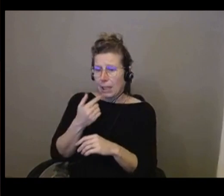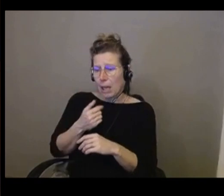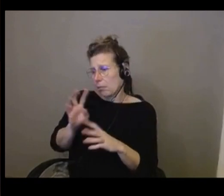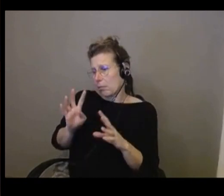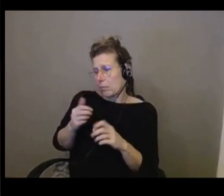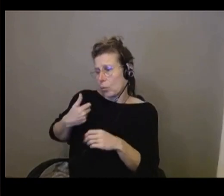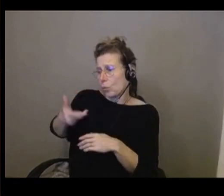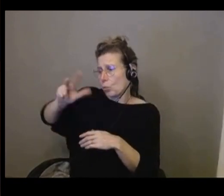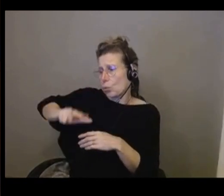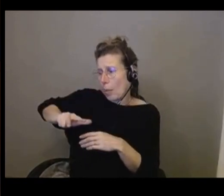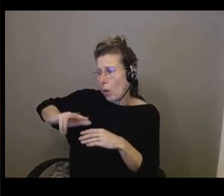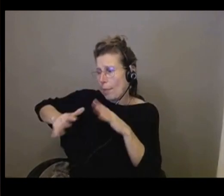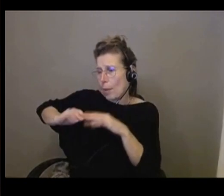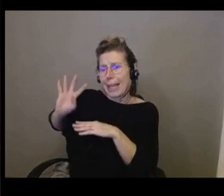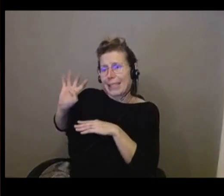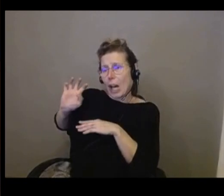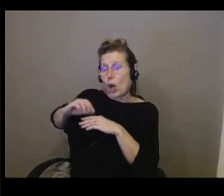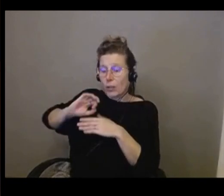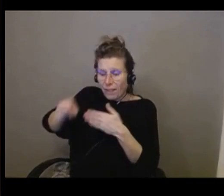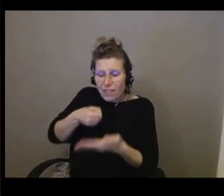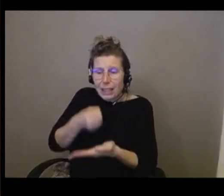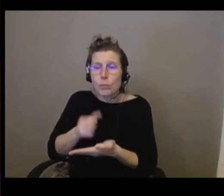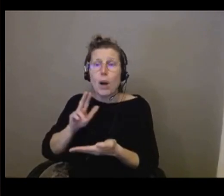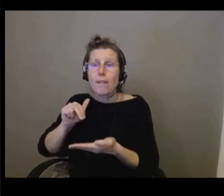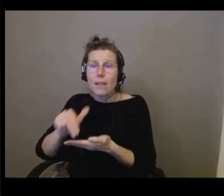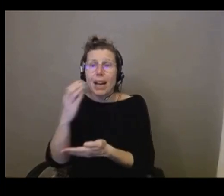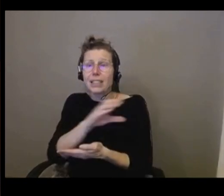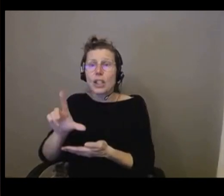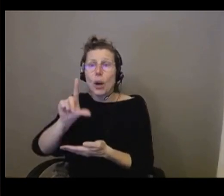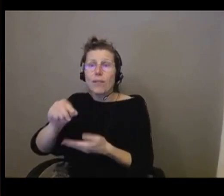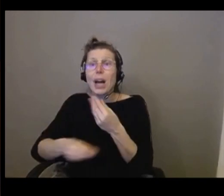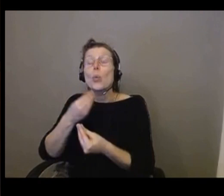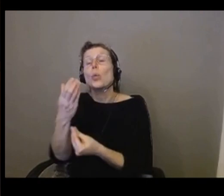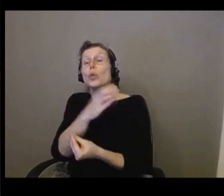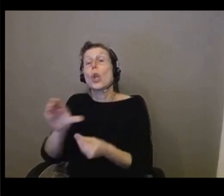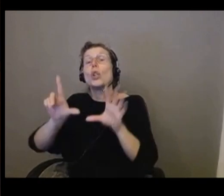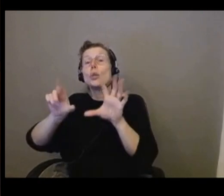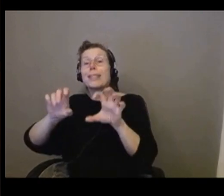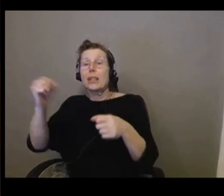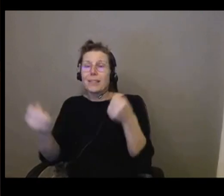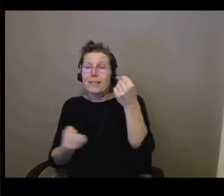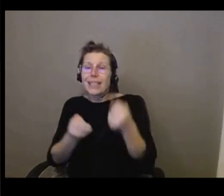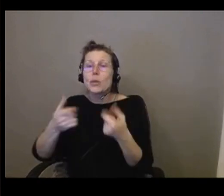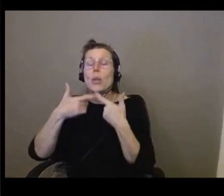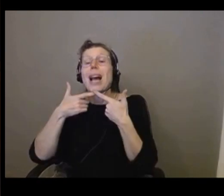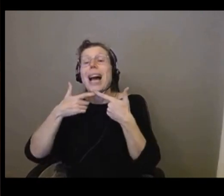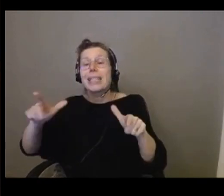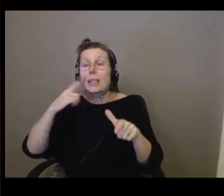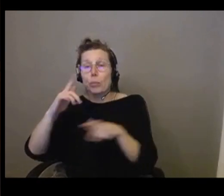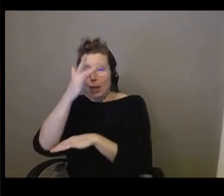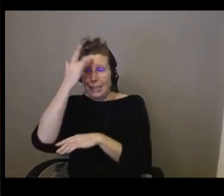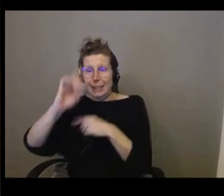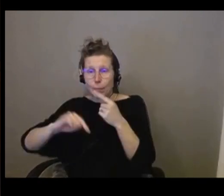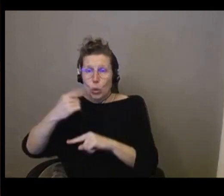fin du mois, on sera à 120 avec l'objectif d'être à 170 d'ici l'été prochain. Donc, c'est aussi ça qui va nous permettre de suivre les progrès qui sont